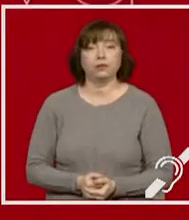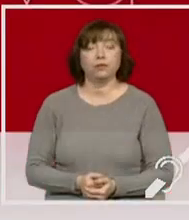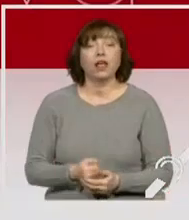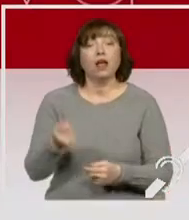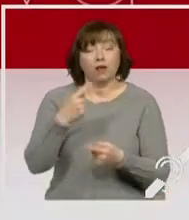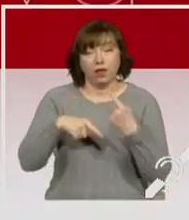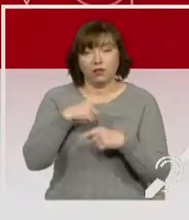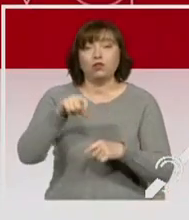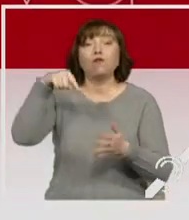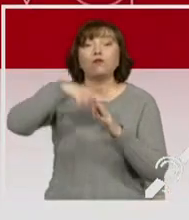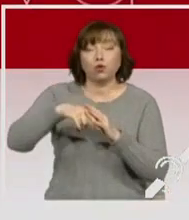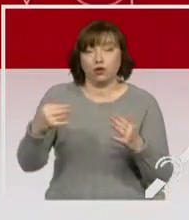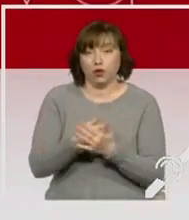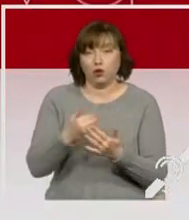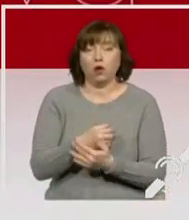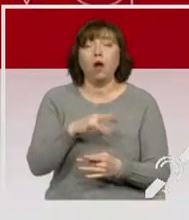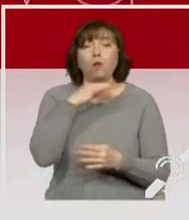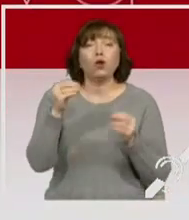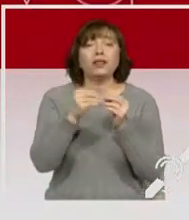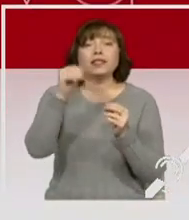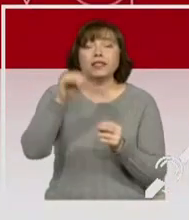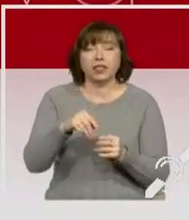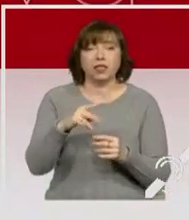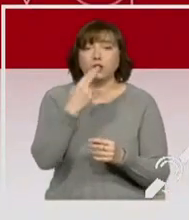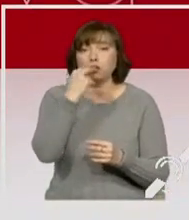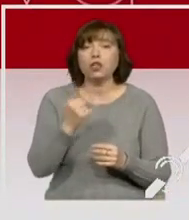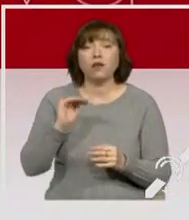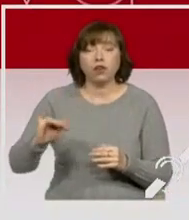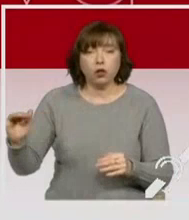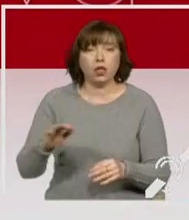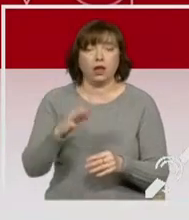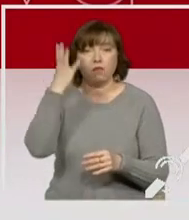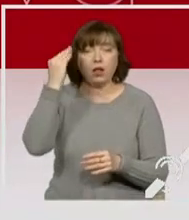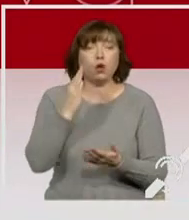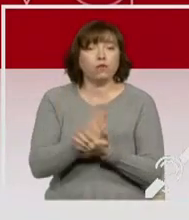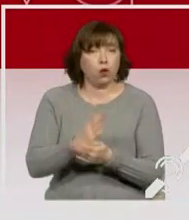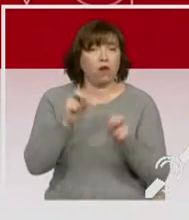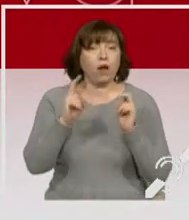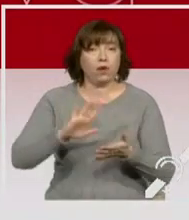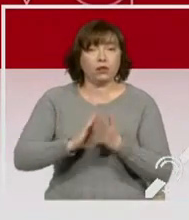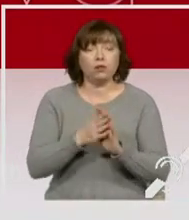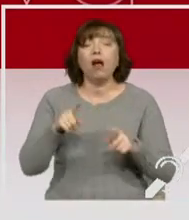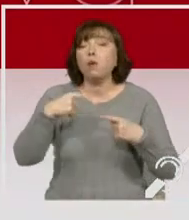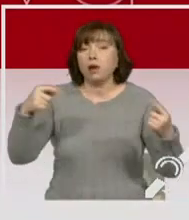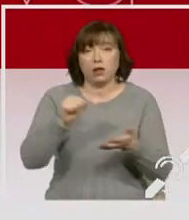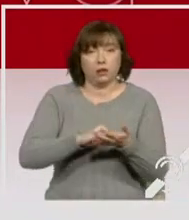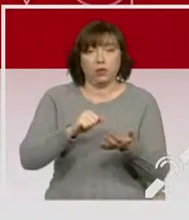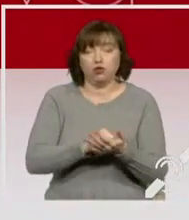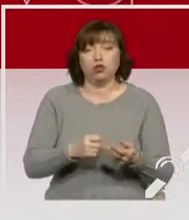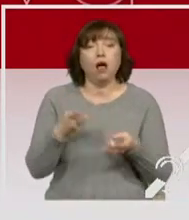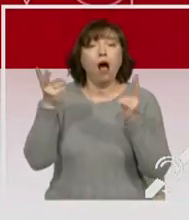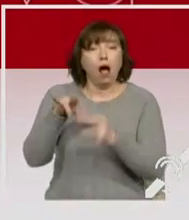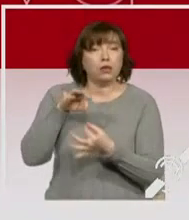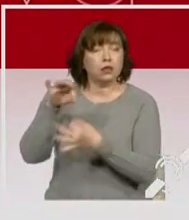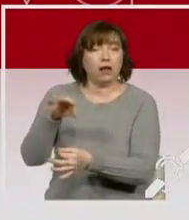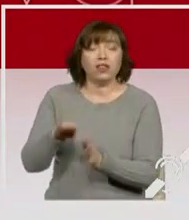Revenim la știri interne. Peste 10.000 de minori din Republica Moldova se află în prezent în situații de risc din diferite motive. Rămași